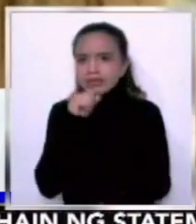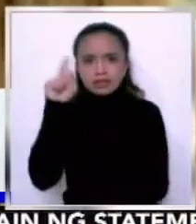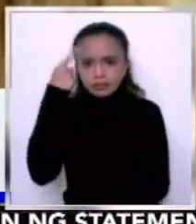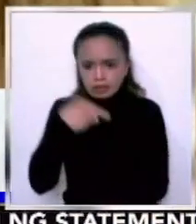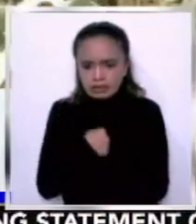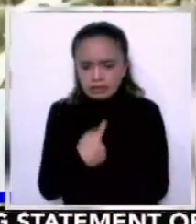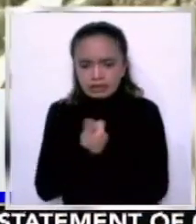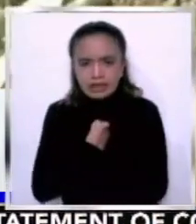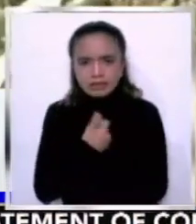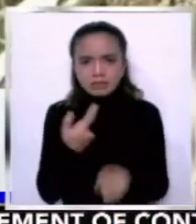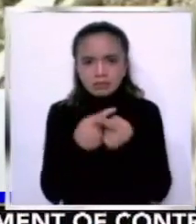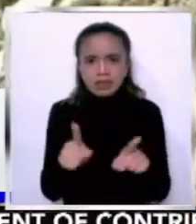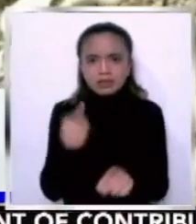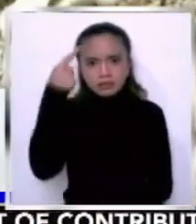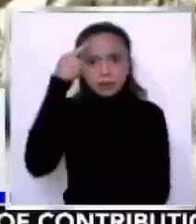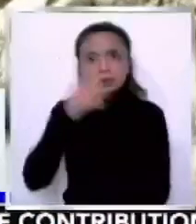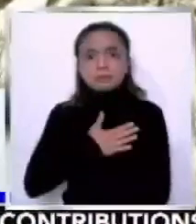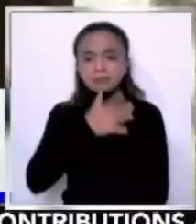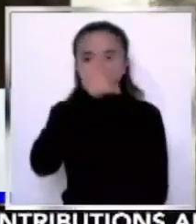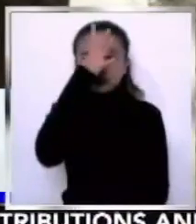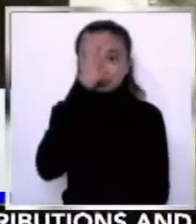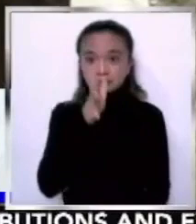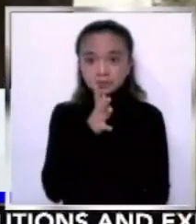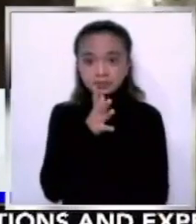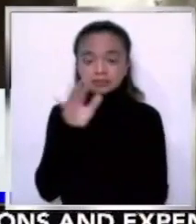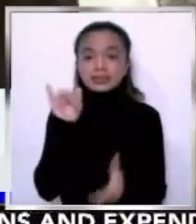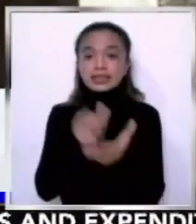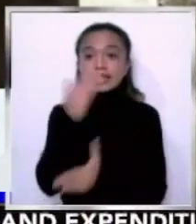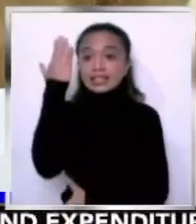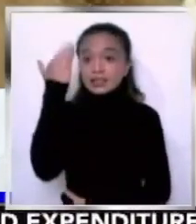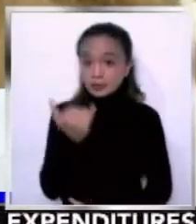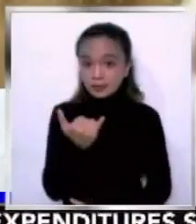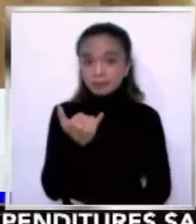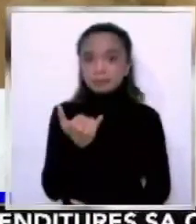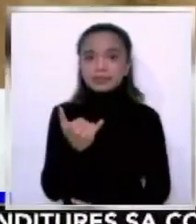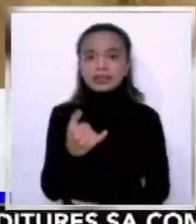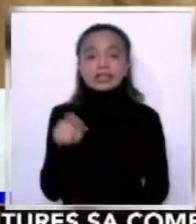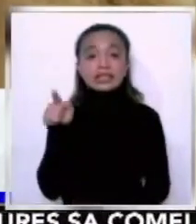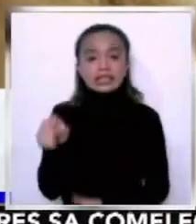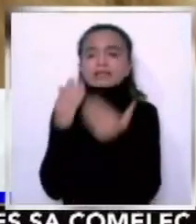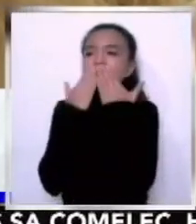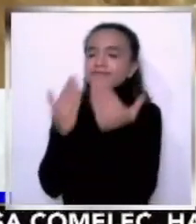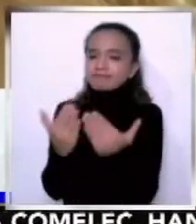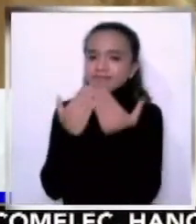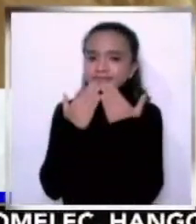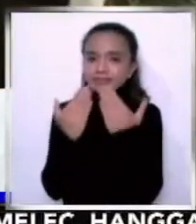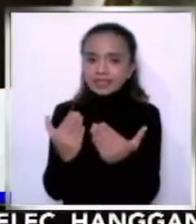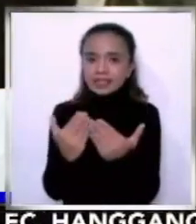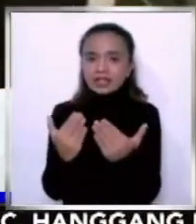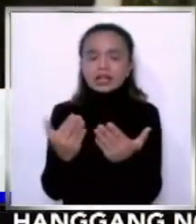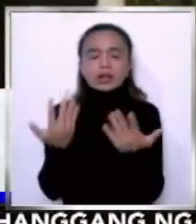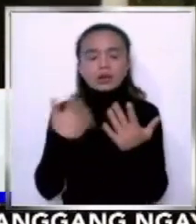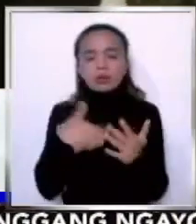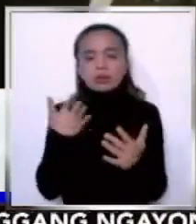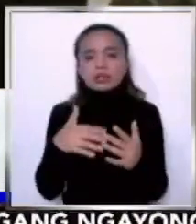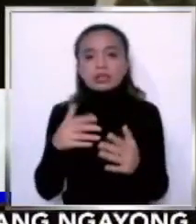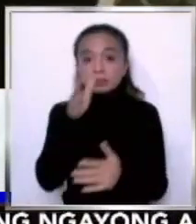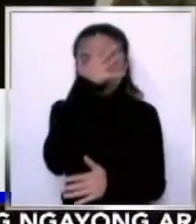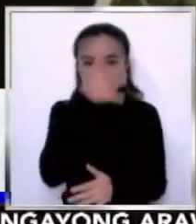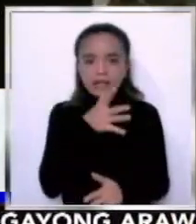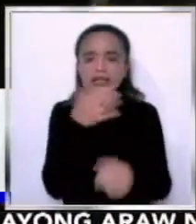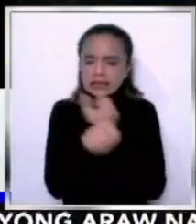sa parents ko. Kaya naman laking tuwa at pasasalamat niya nang makauwing ligtas ang kanyang mga